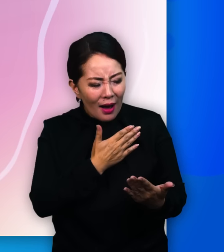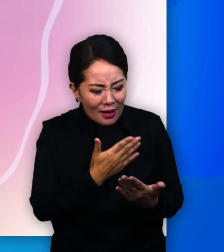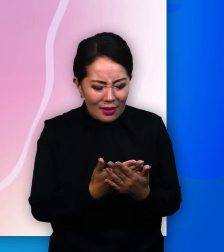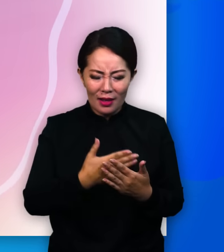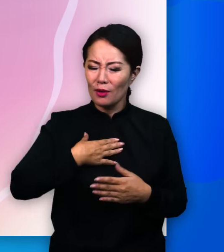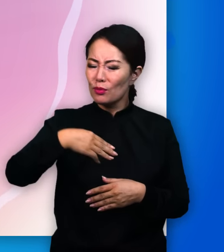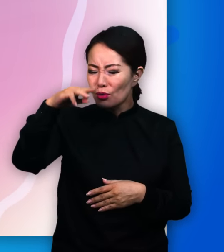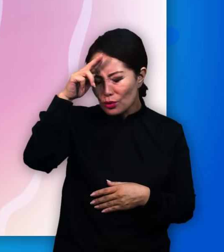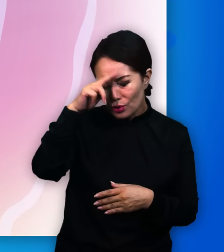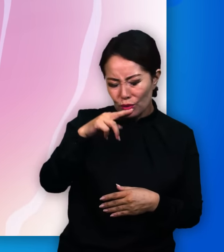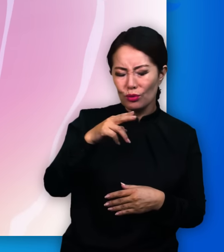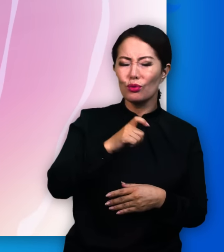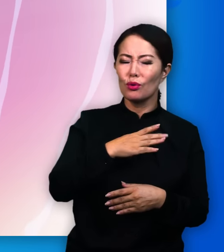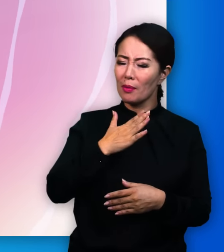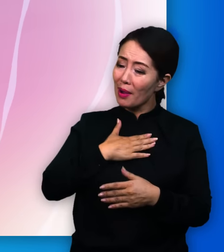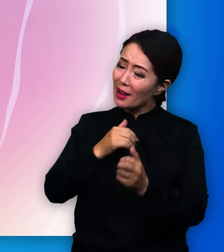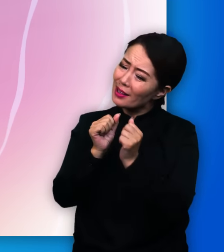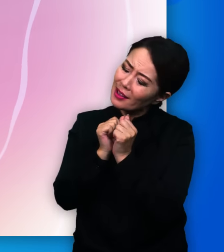Идрэлгүй тэр арж гинэ.